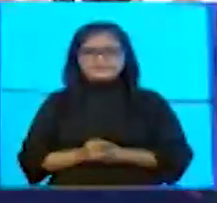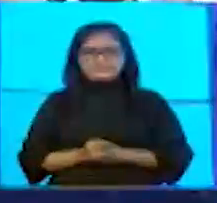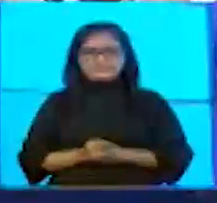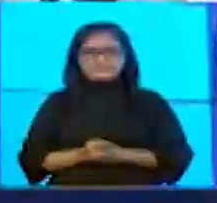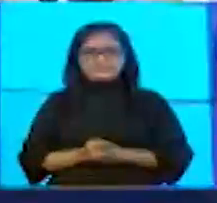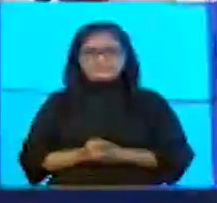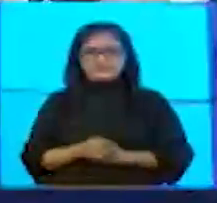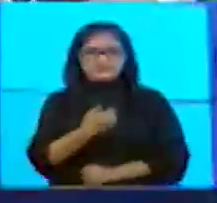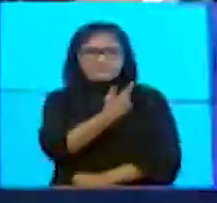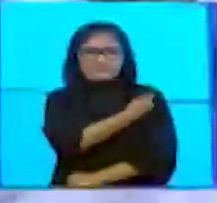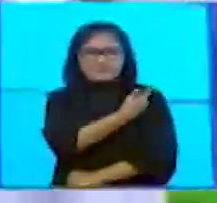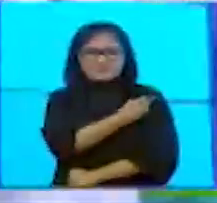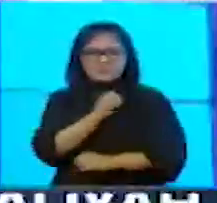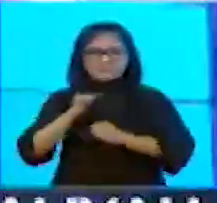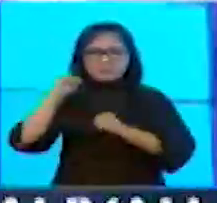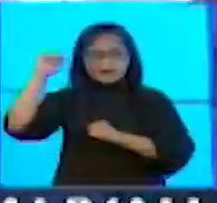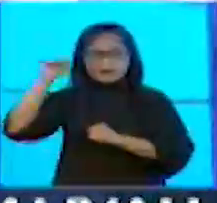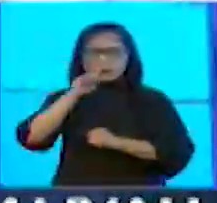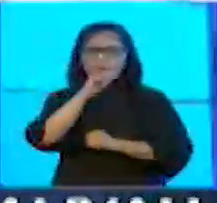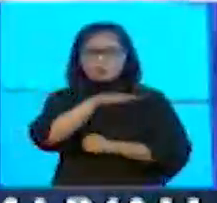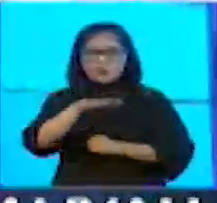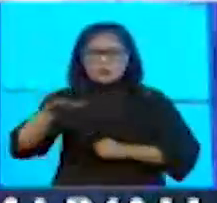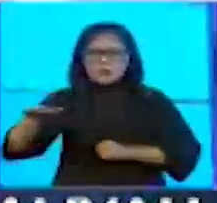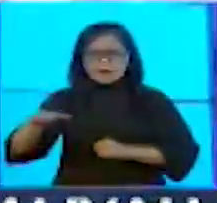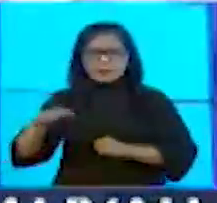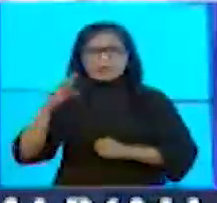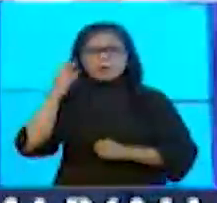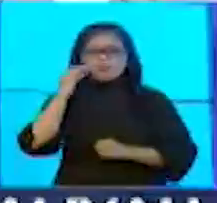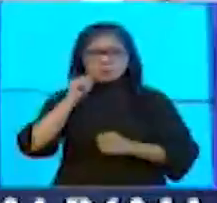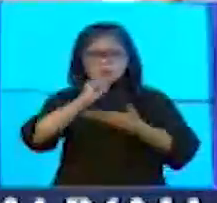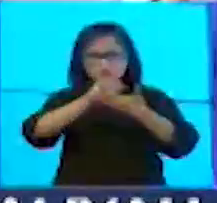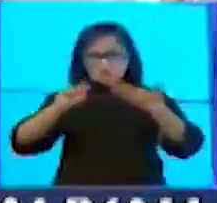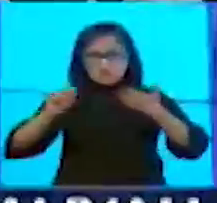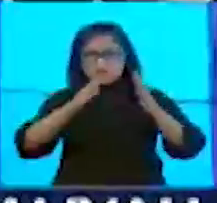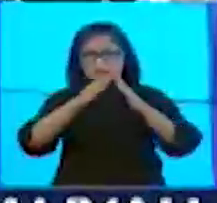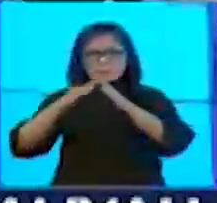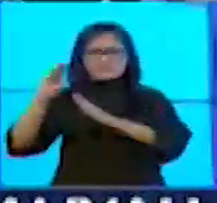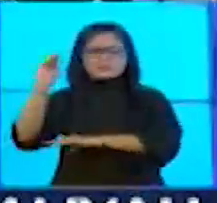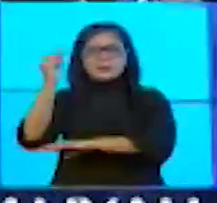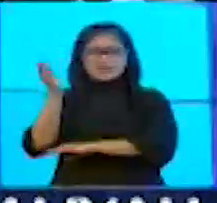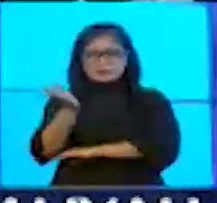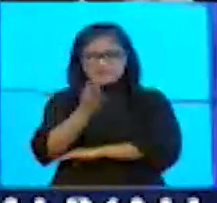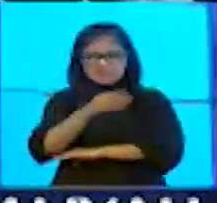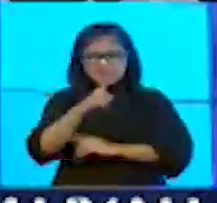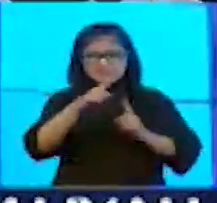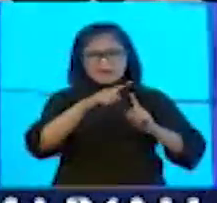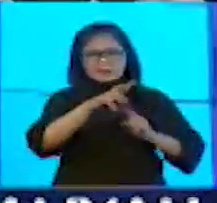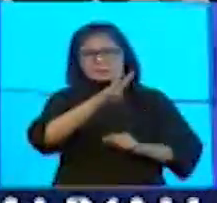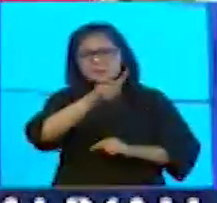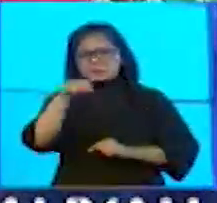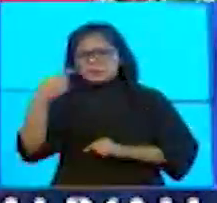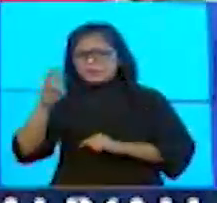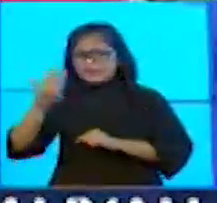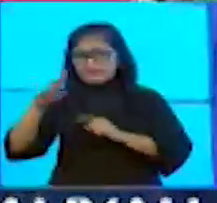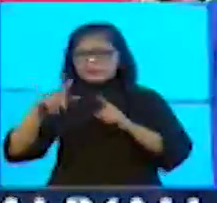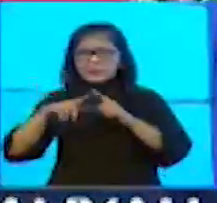vaksinasi Merdeka bagi siswa-siswi Madrasah Tsanawiyah dan aliyah di Jakarta Barat digelar pada tanggal tiga hingga empat Agustus 2002 satu